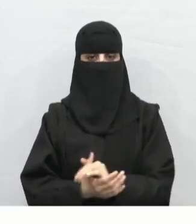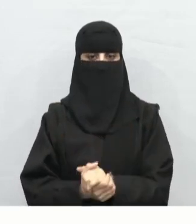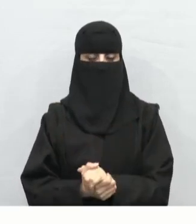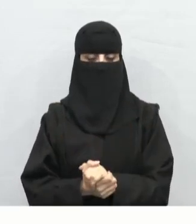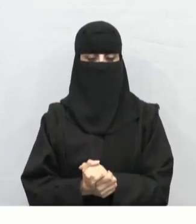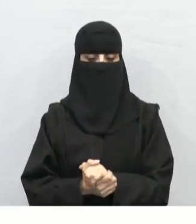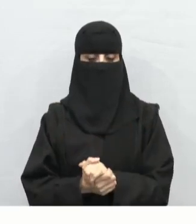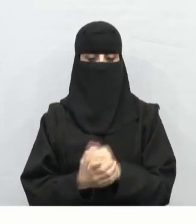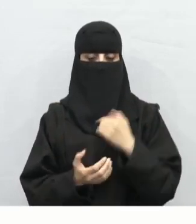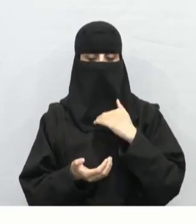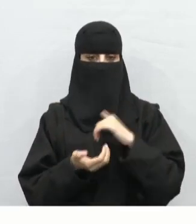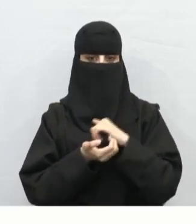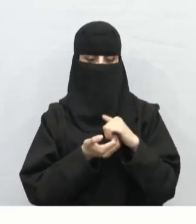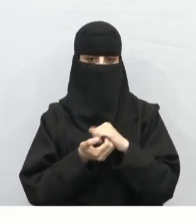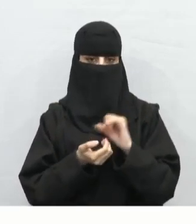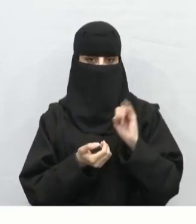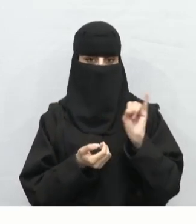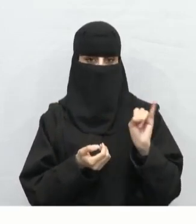احسنتم محمدا